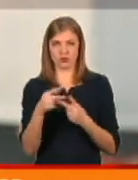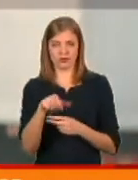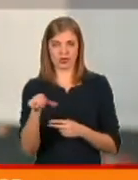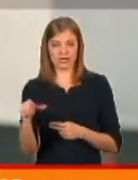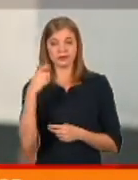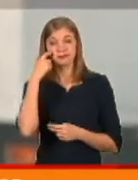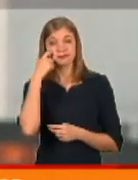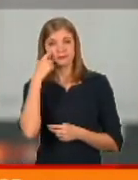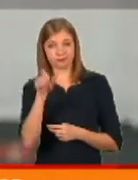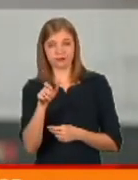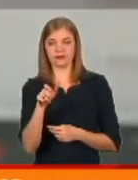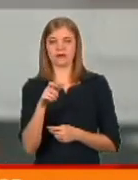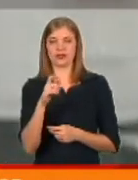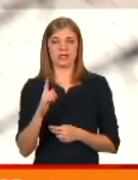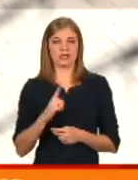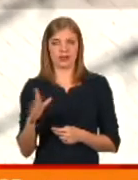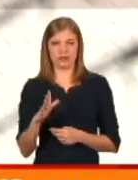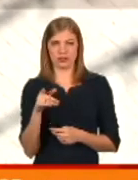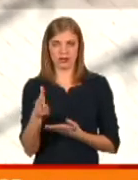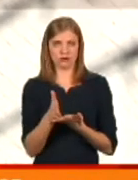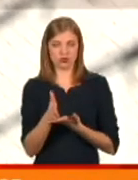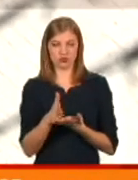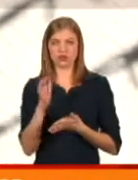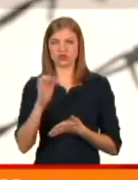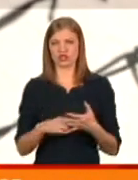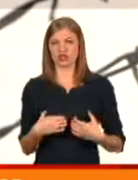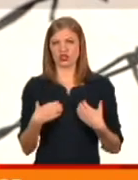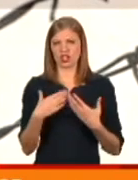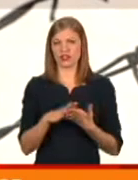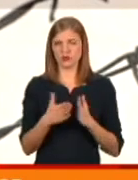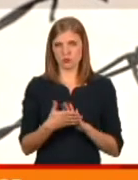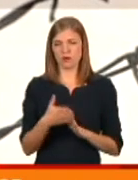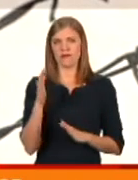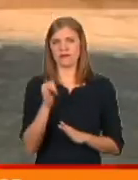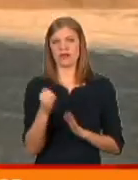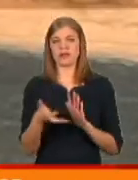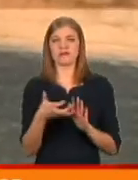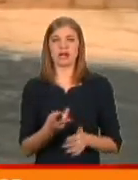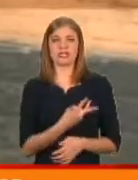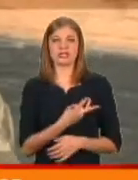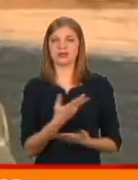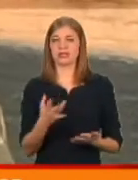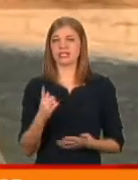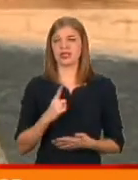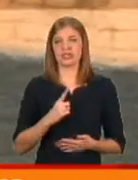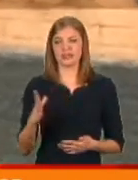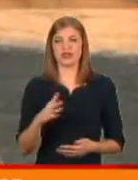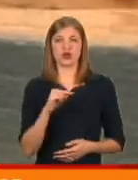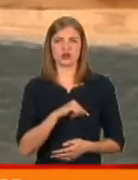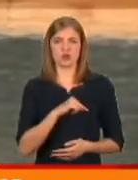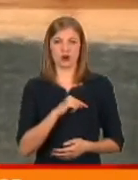ув'язненими. Переважна більшість не витримує тутешньої служби через жахливі умови і брак стимулу. Не витримують